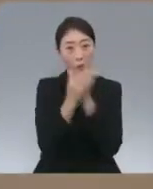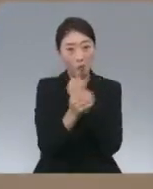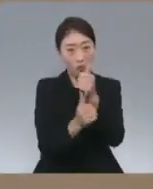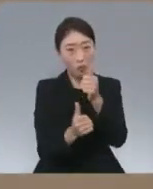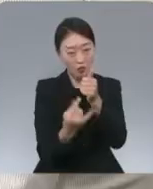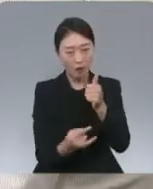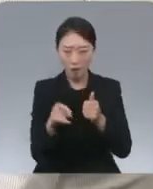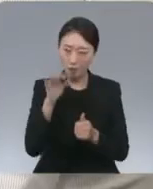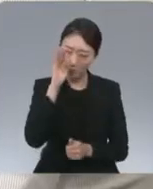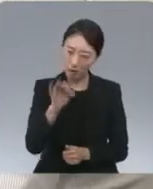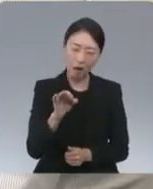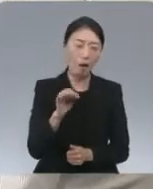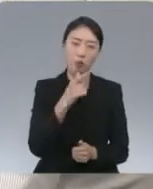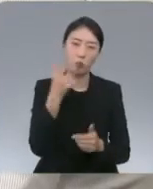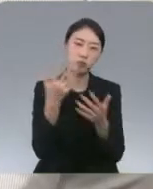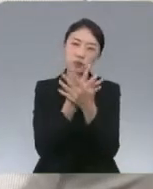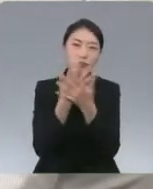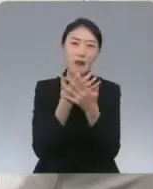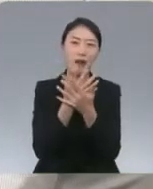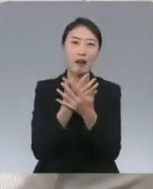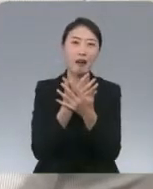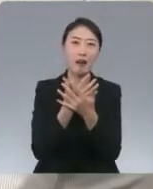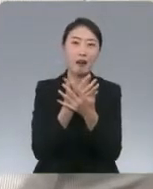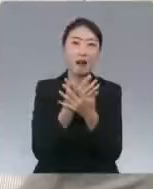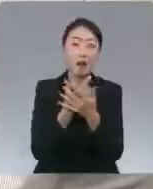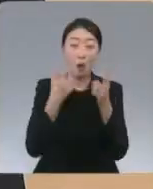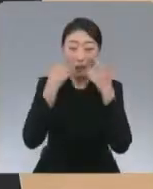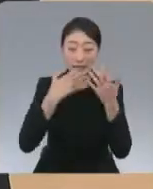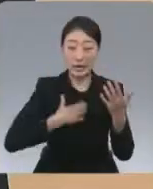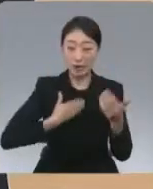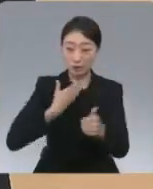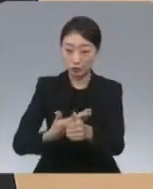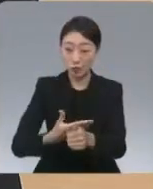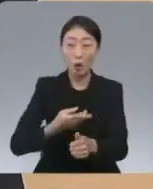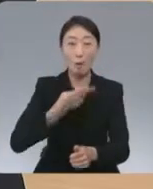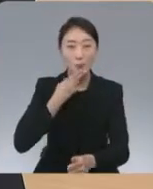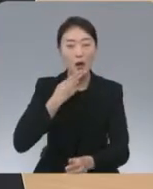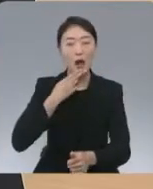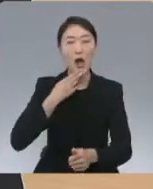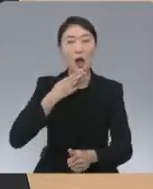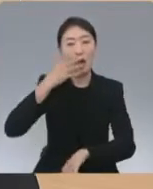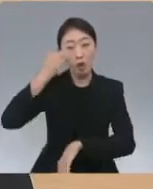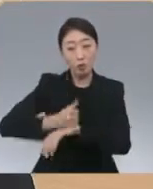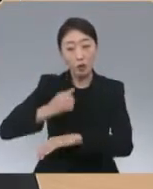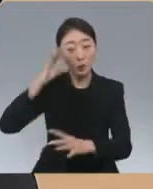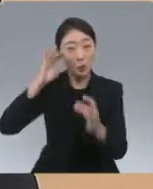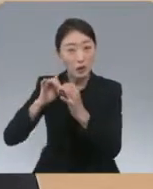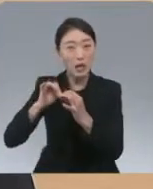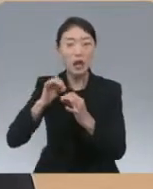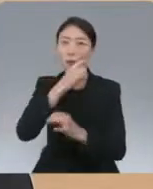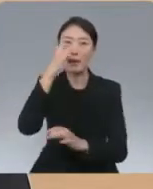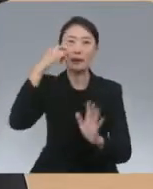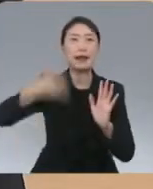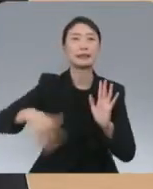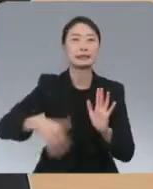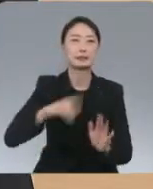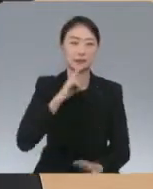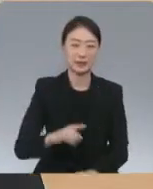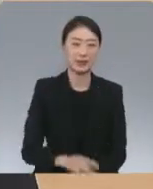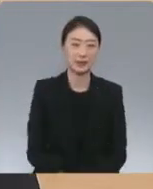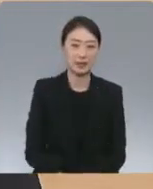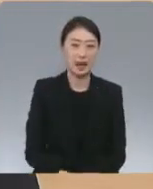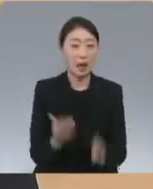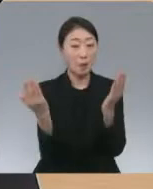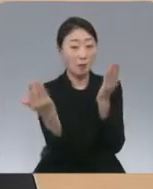chính sách cho người dùng và cũng không hề được sự đồng ý của người dùng ủy ban này ngày 14 tháng 9 đến đòi tổ chức cuộc họp toàn thể quyết định xử phạt hãng